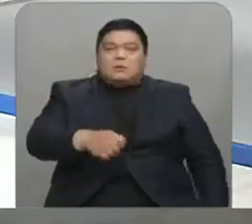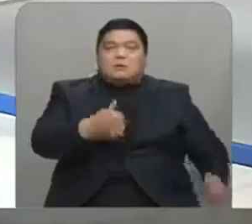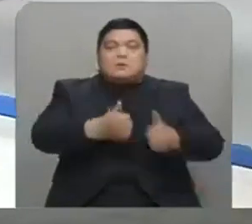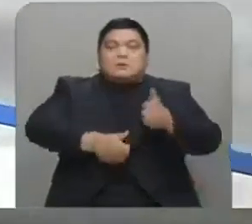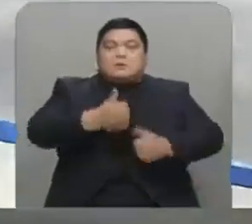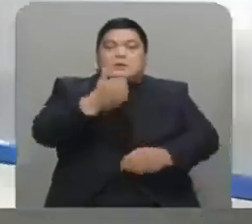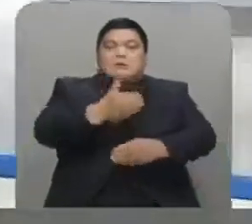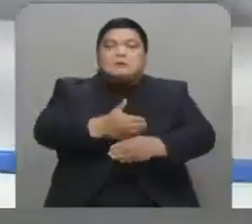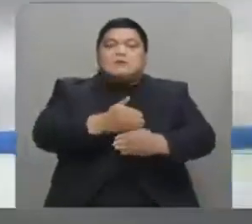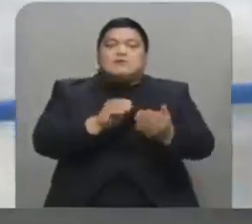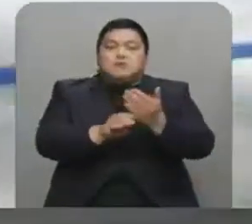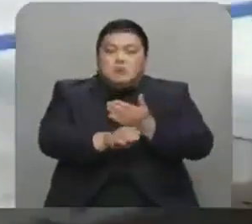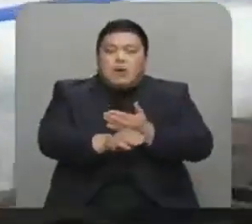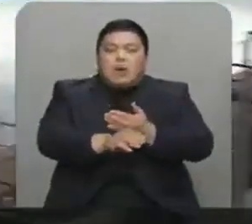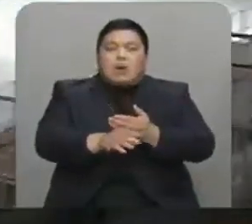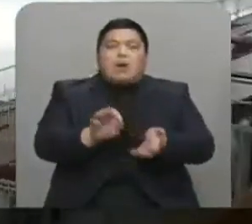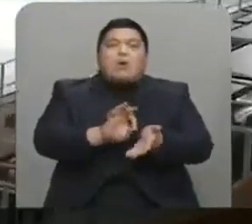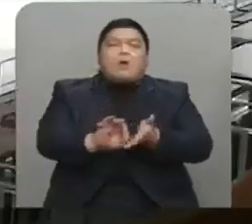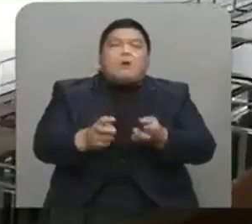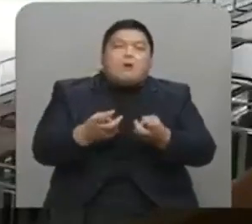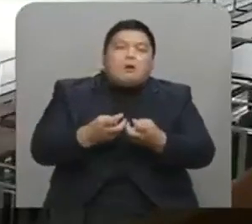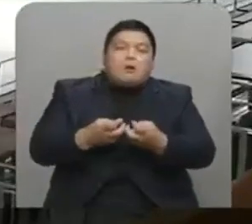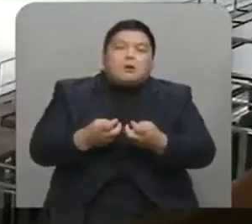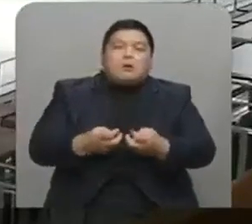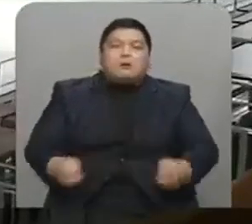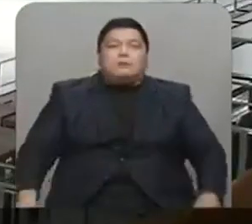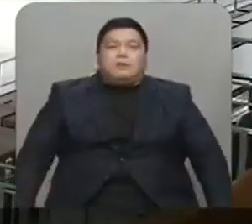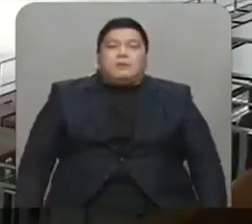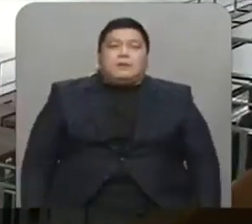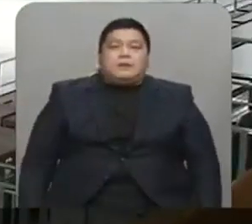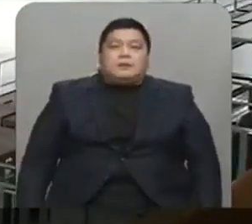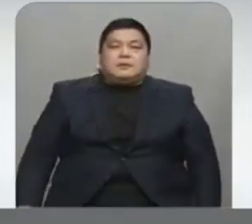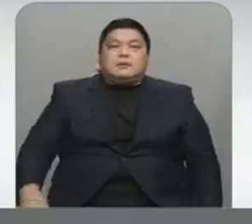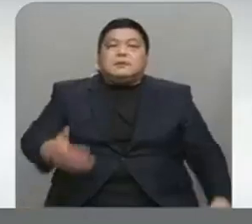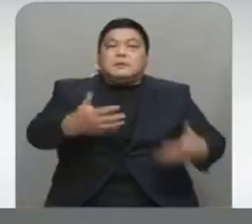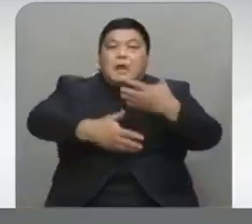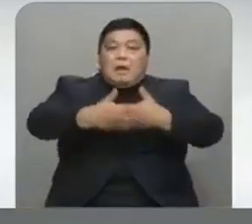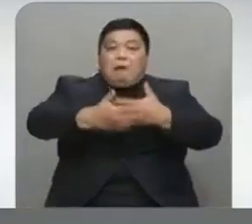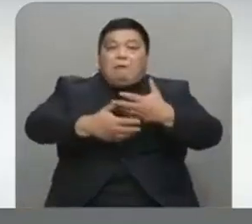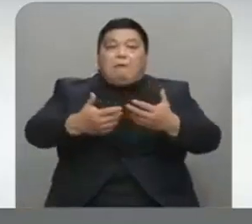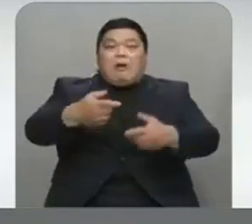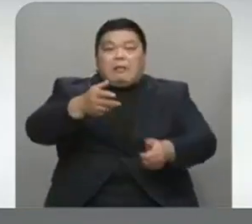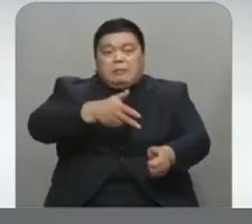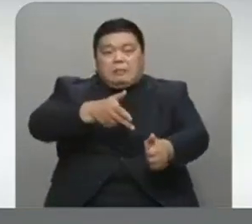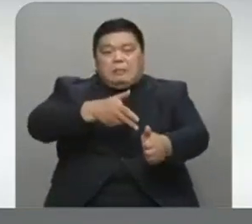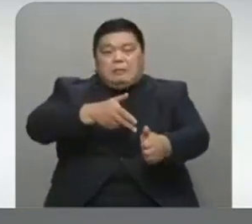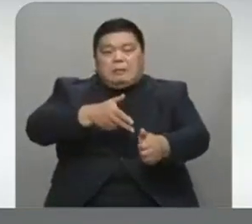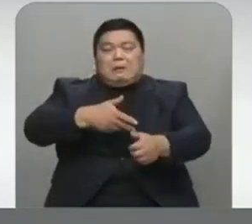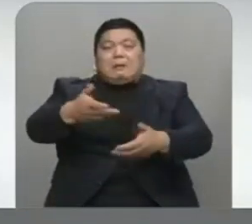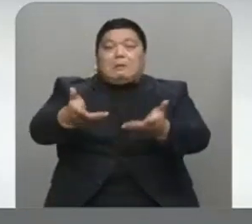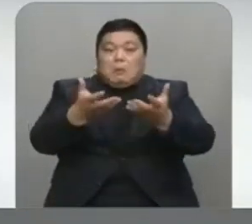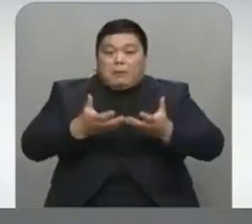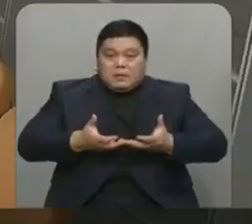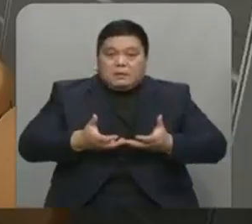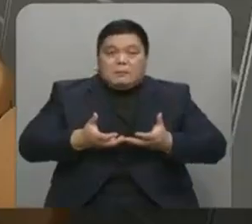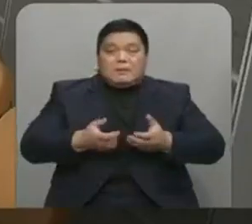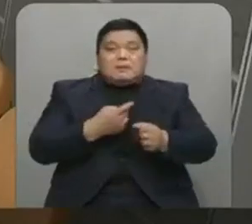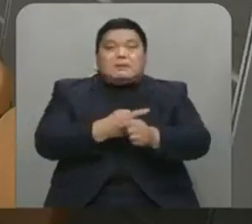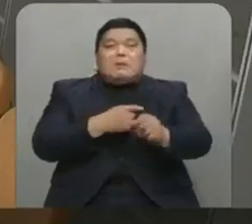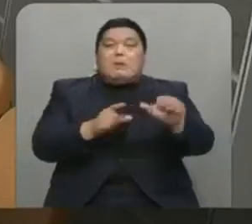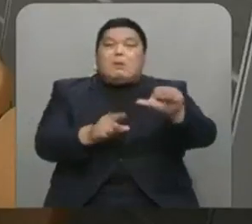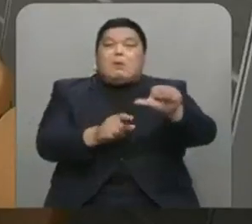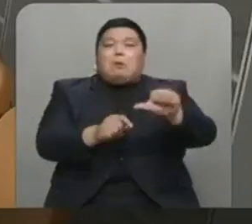활용 방안을 찾지 못했습니다 한때 영화 촬영장으로 사용됐지만 지난 5월부터는 대관신청 이아이